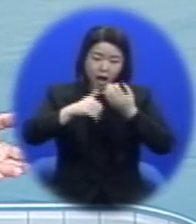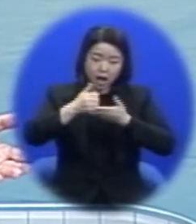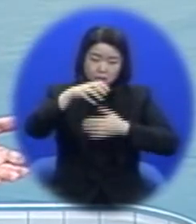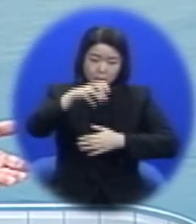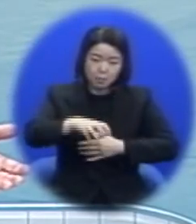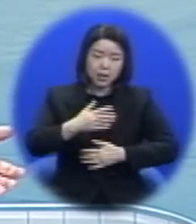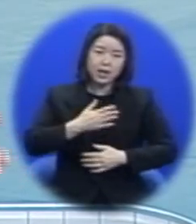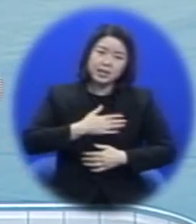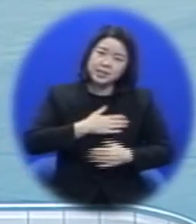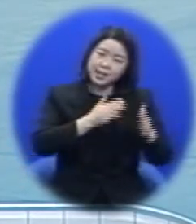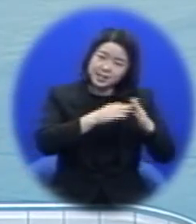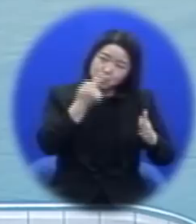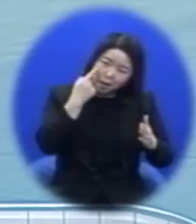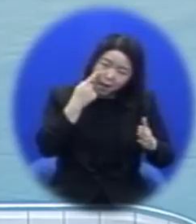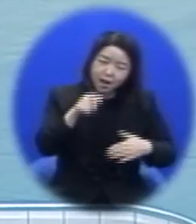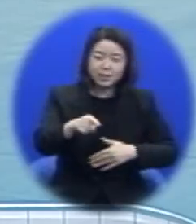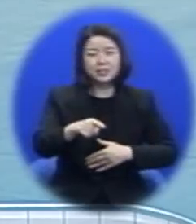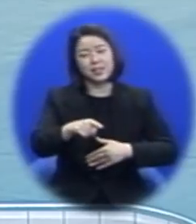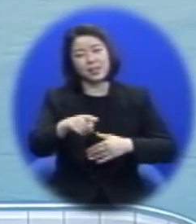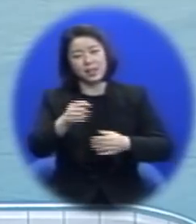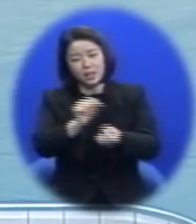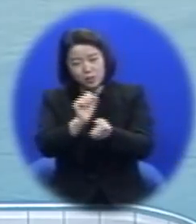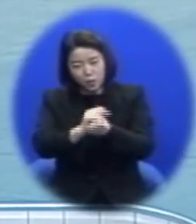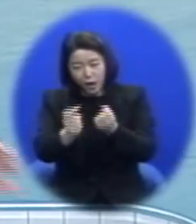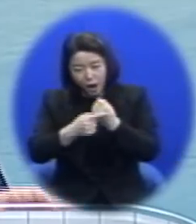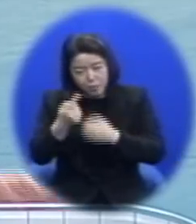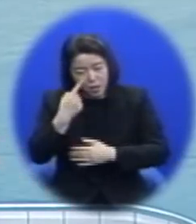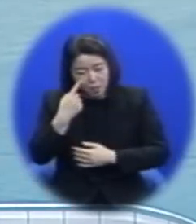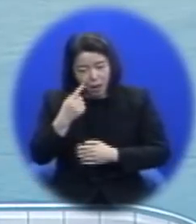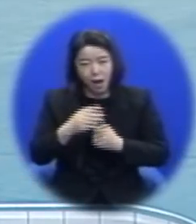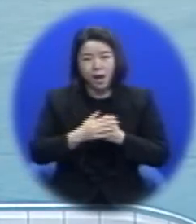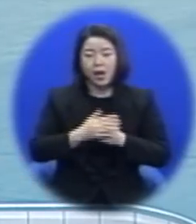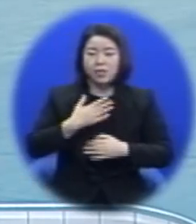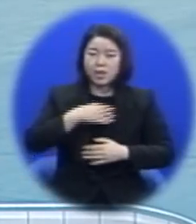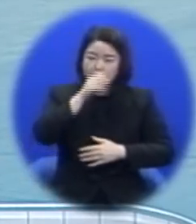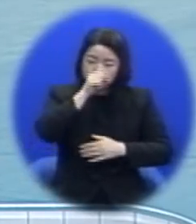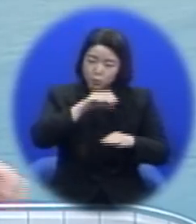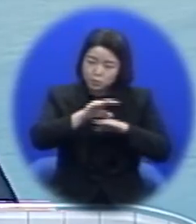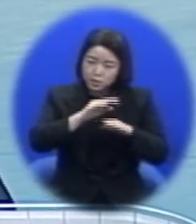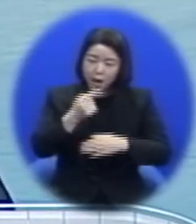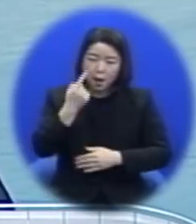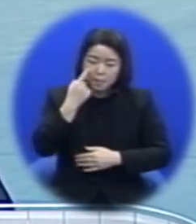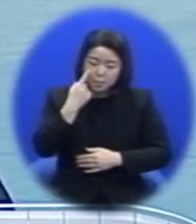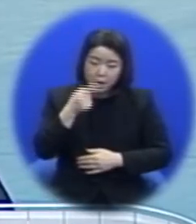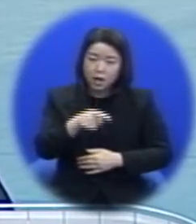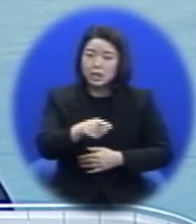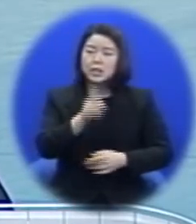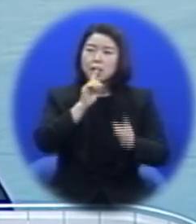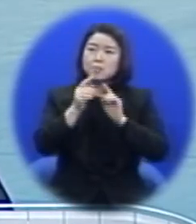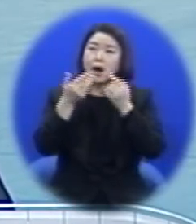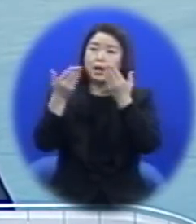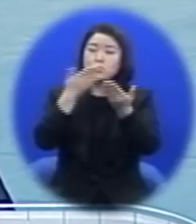차를 보십시오. 제가 모은 이 조개 껍질들을 보십시오. 라고 말할 수 있는 사람이 누가 있겠습니까?